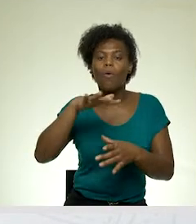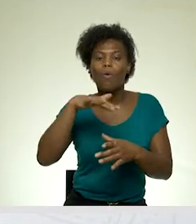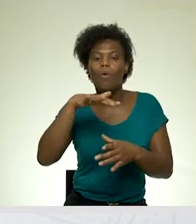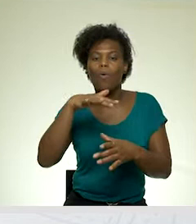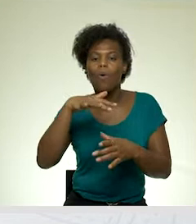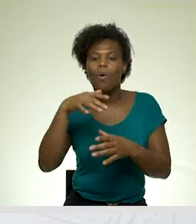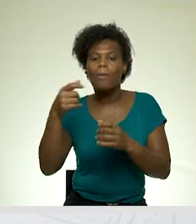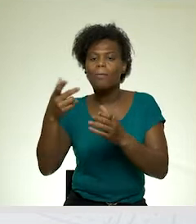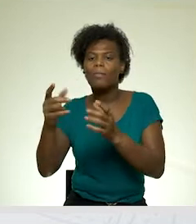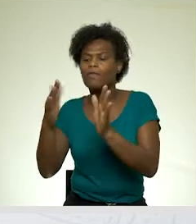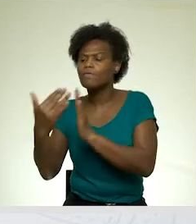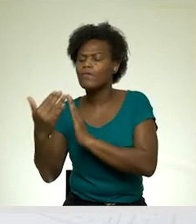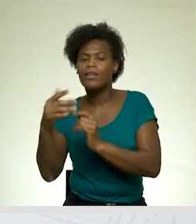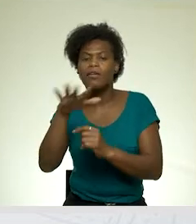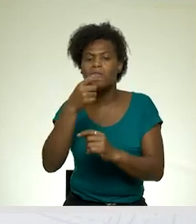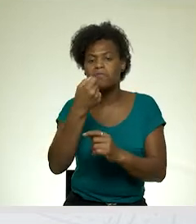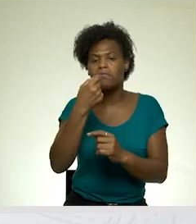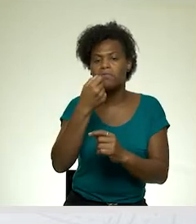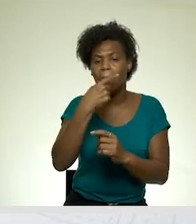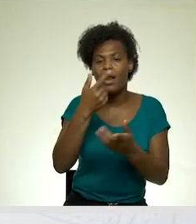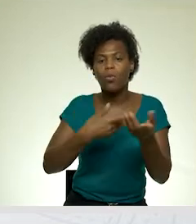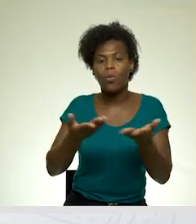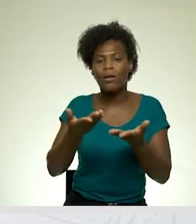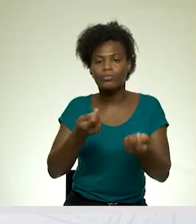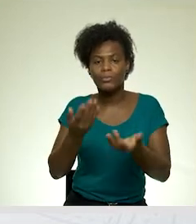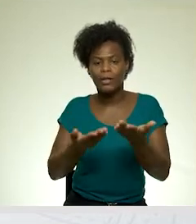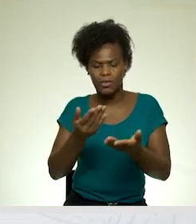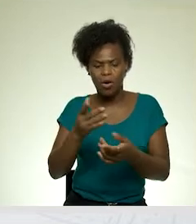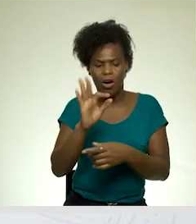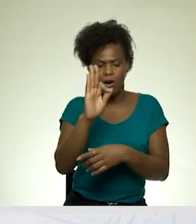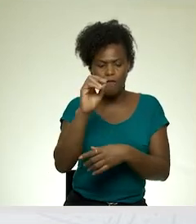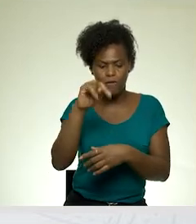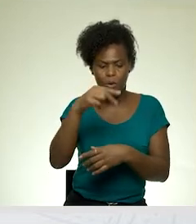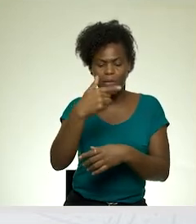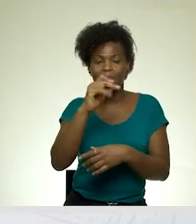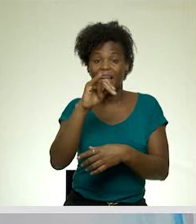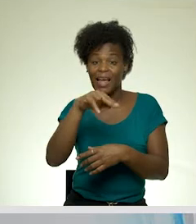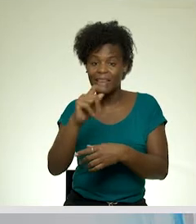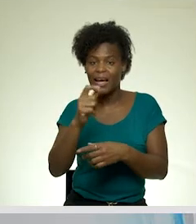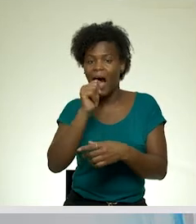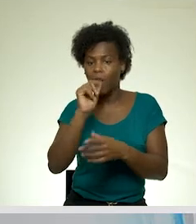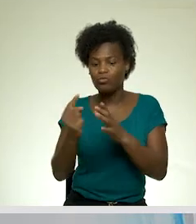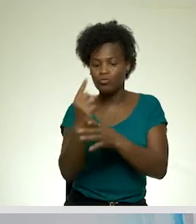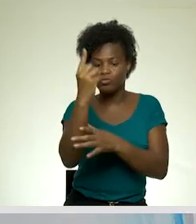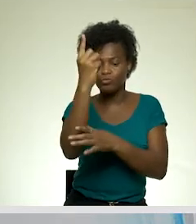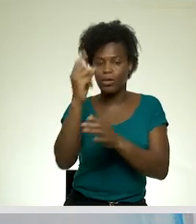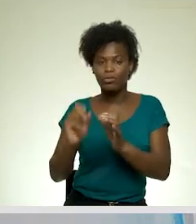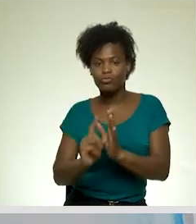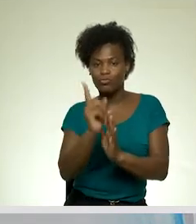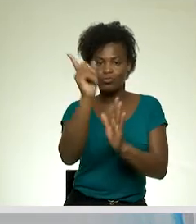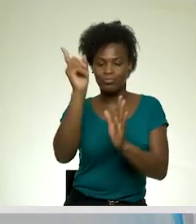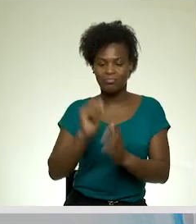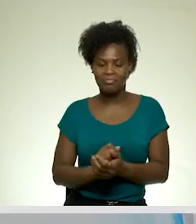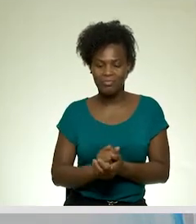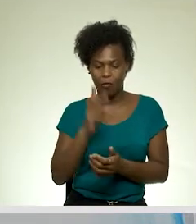pharmacie? Tu as vu la fontaine? Tu connais la fontaine? Là où il y a de l'eau qui sort comme ça. Tu vois?